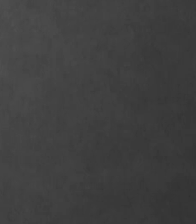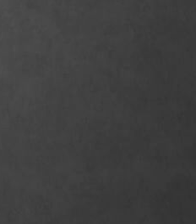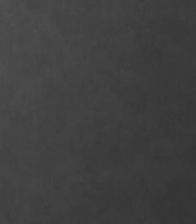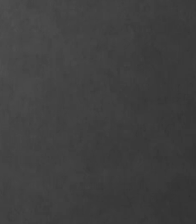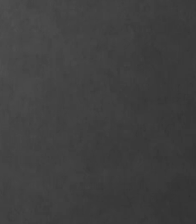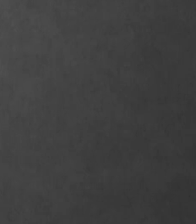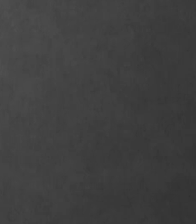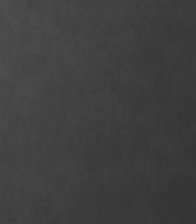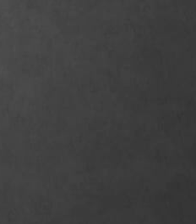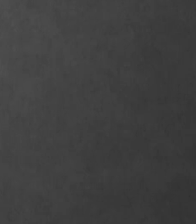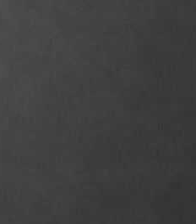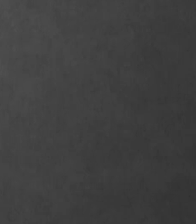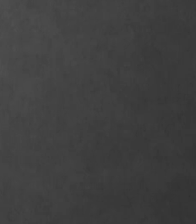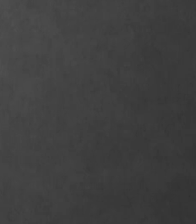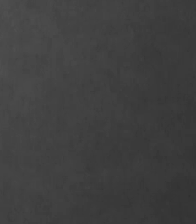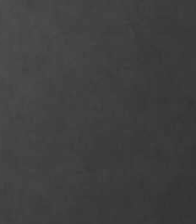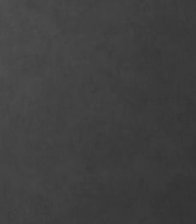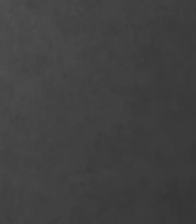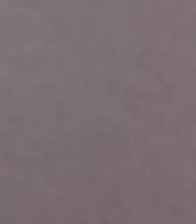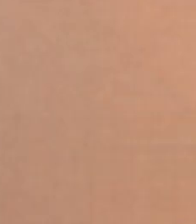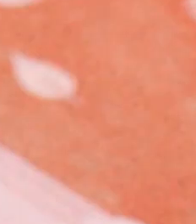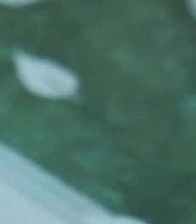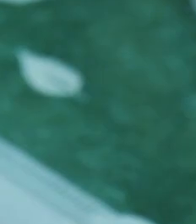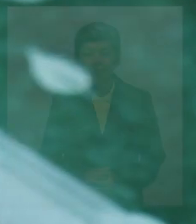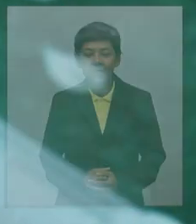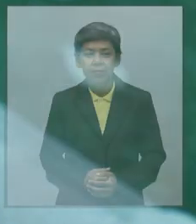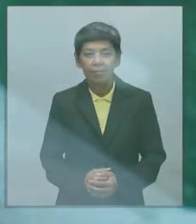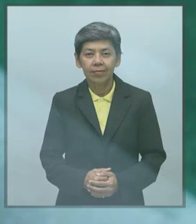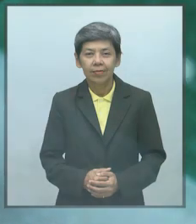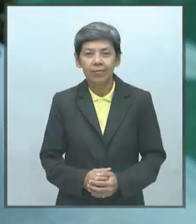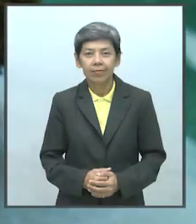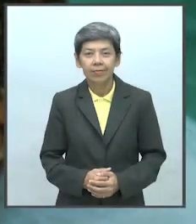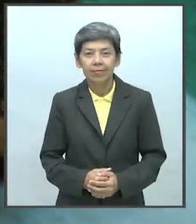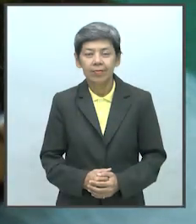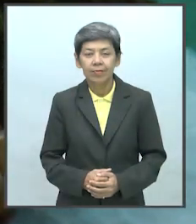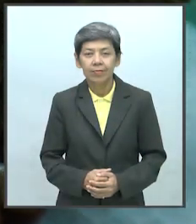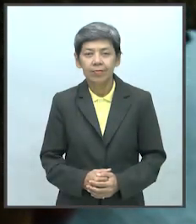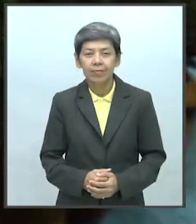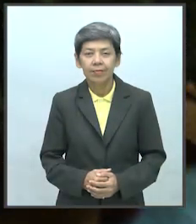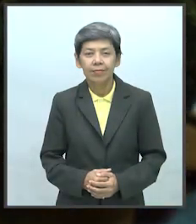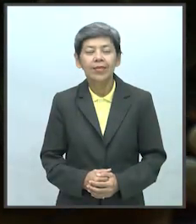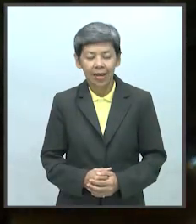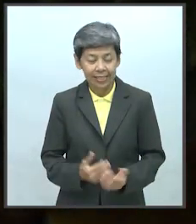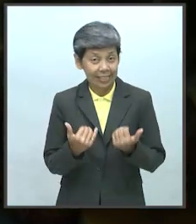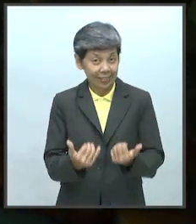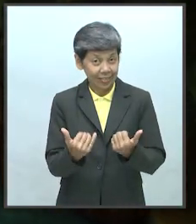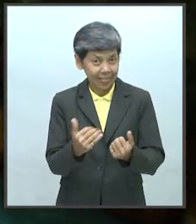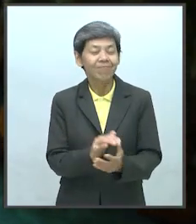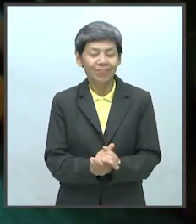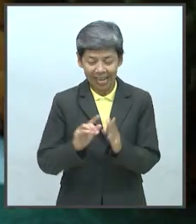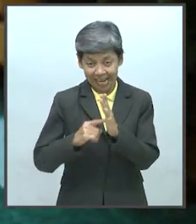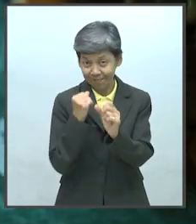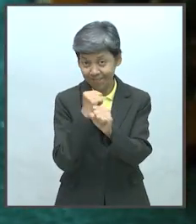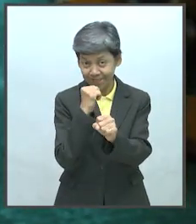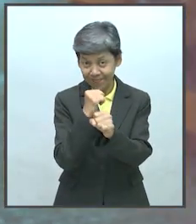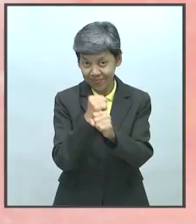ค ค่ะคุณผู้ชมตอนนี้นะคะเราก็จะเริ่มทำบั